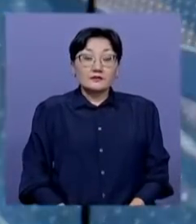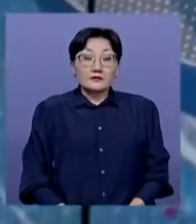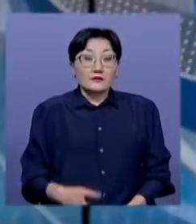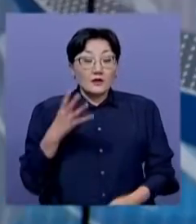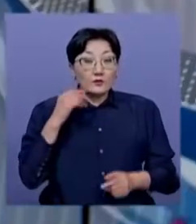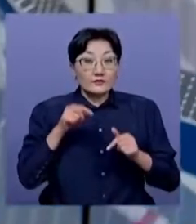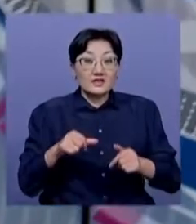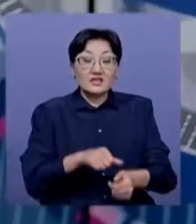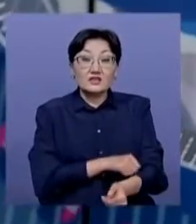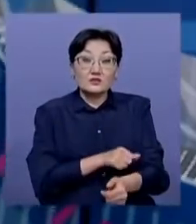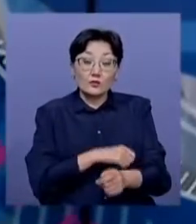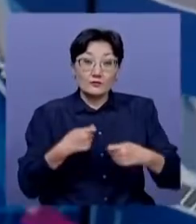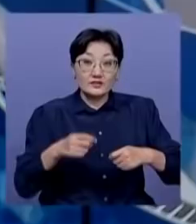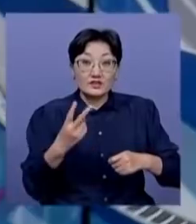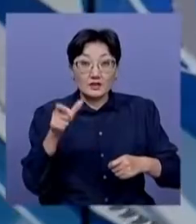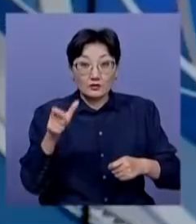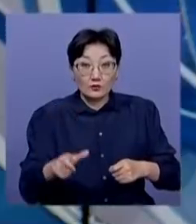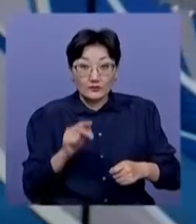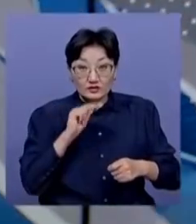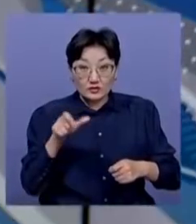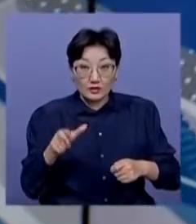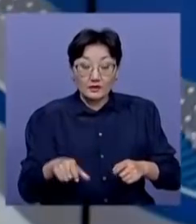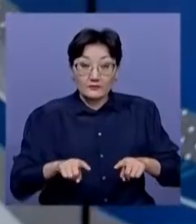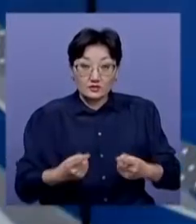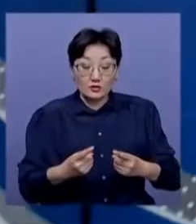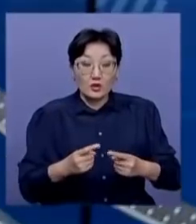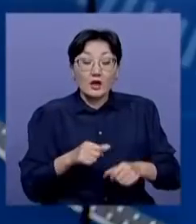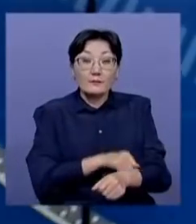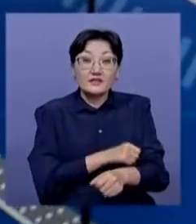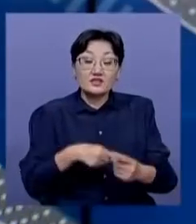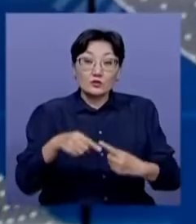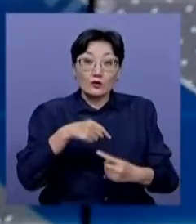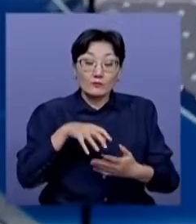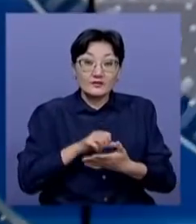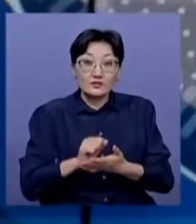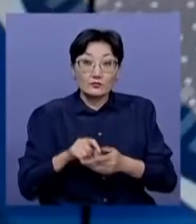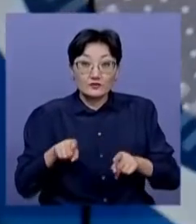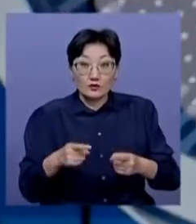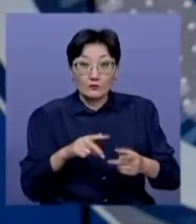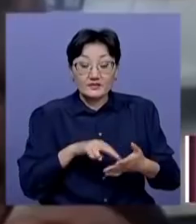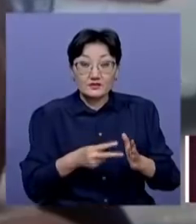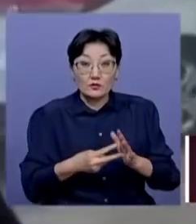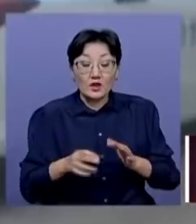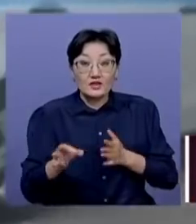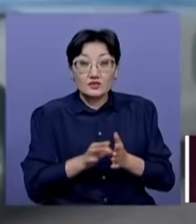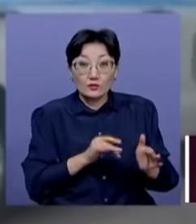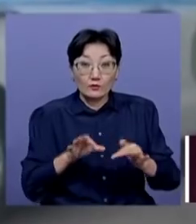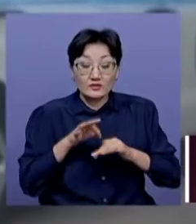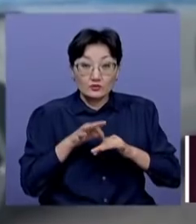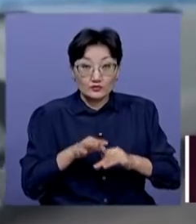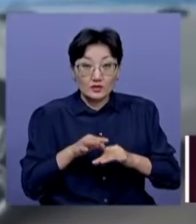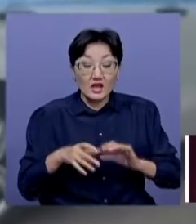Ал Алматыда героин саудалаған екі бірдей күдікті ұсталды. Есірткі бизнесмен айналысқандарды ұстау мақсатында жедел іс-шара